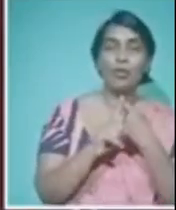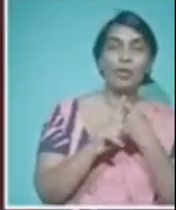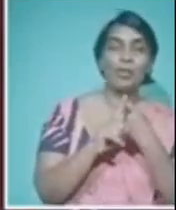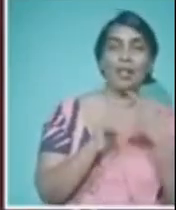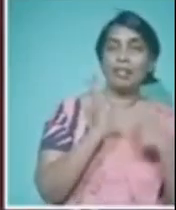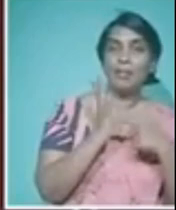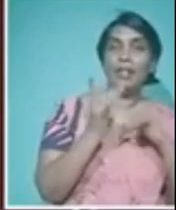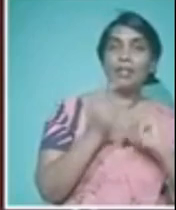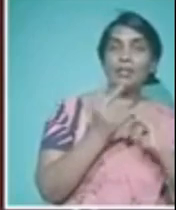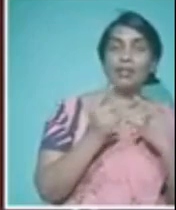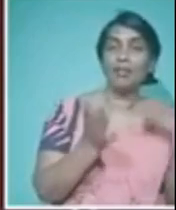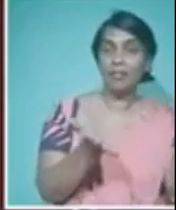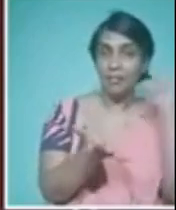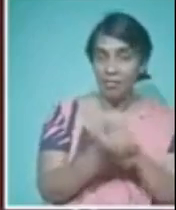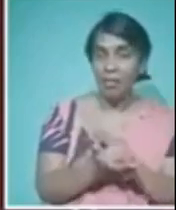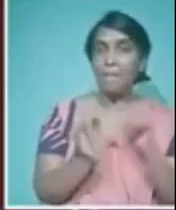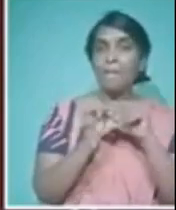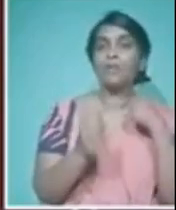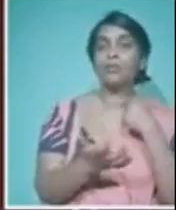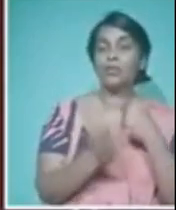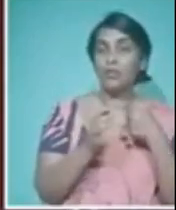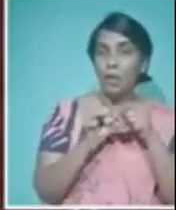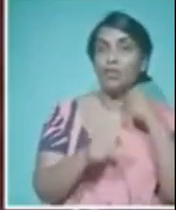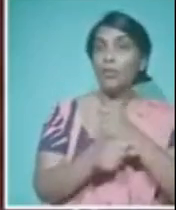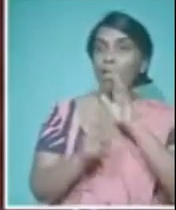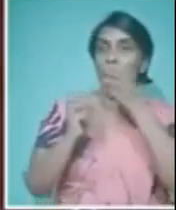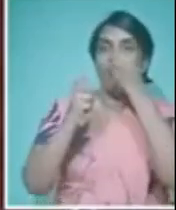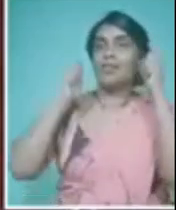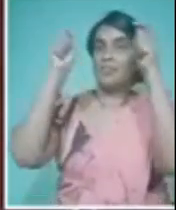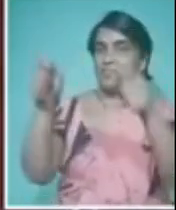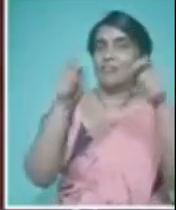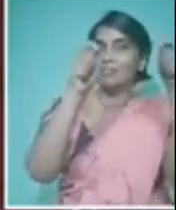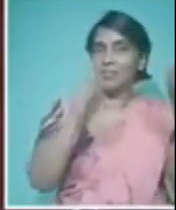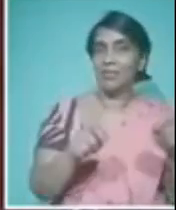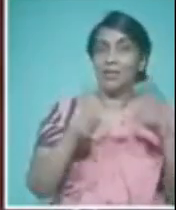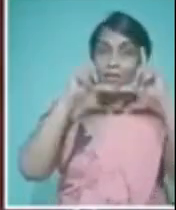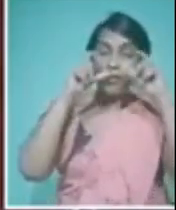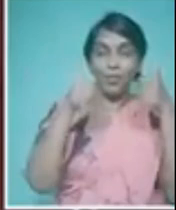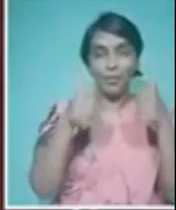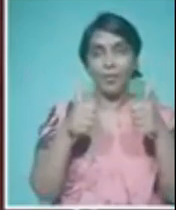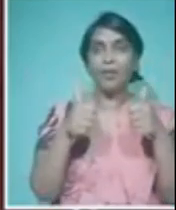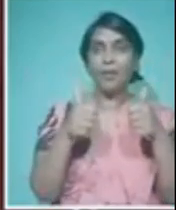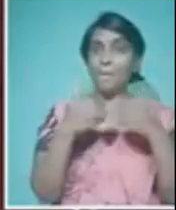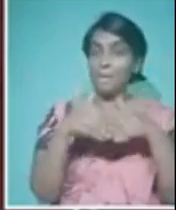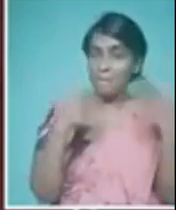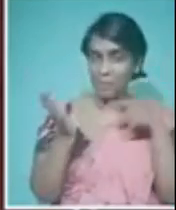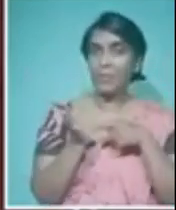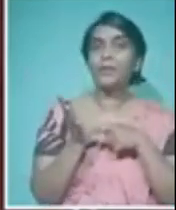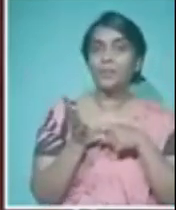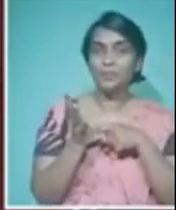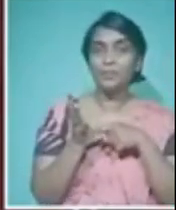සරත් කොතලාවල එයාපෝට් එකට ආවට පස්සේ බඳුළු ගුණවර්ධන මාත්‍යතුමා ගිහිල්ලා ඒගොල්ලන්ව පිළිගන්න ඕනේ. ලස්සන පින්තූරයක් තිබ්බා පත්‍රේ දාලා.